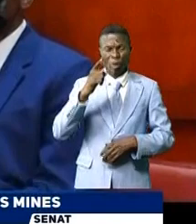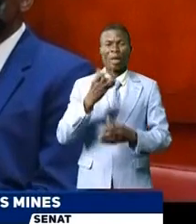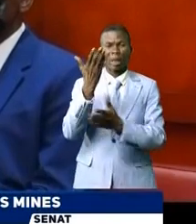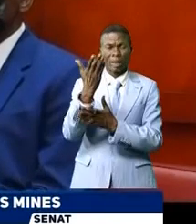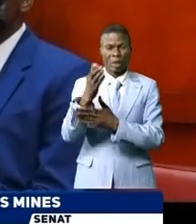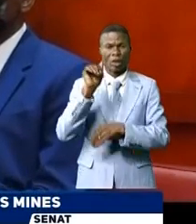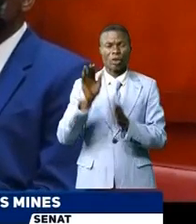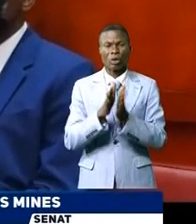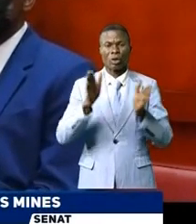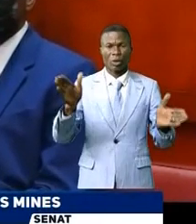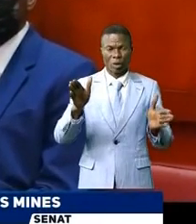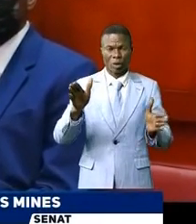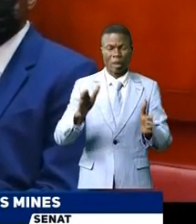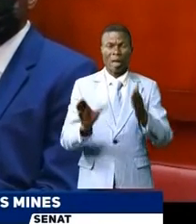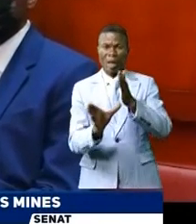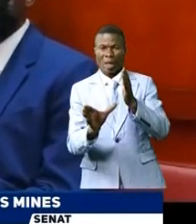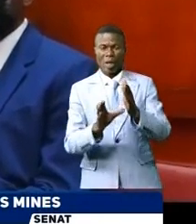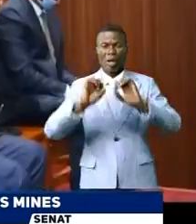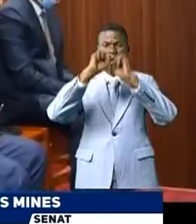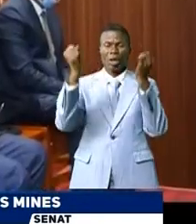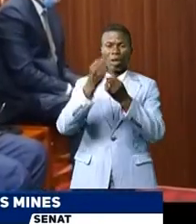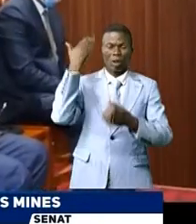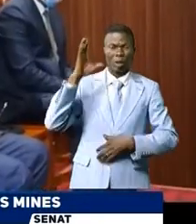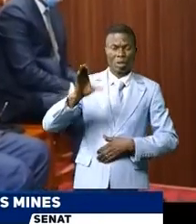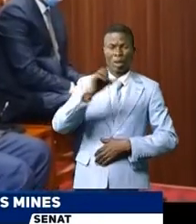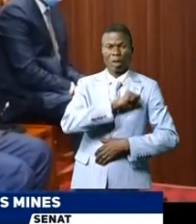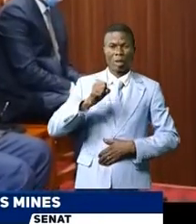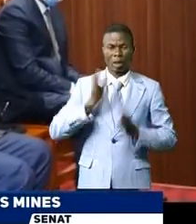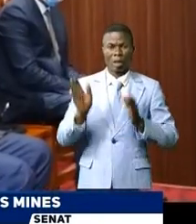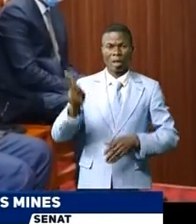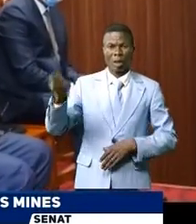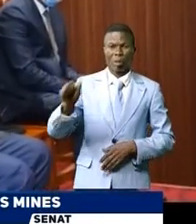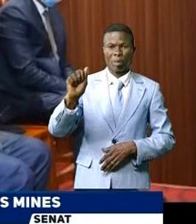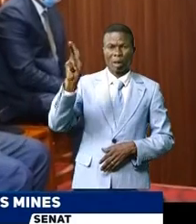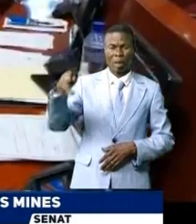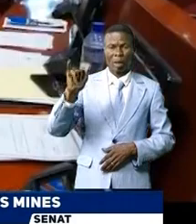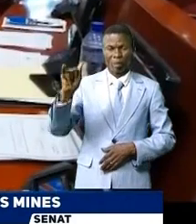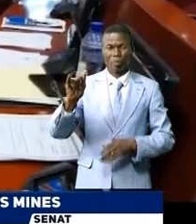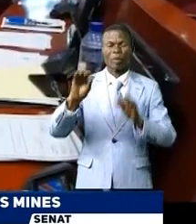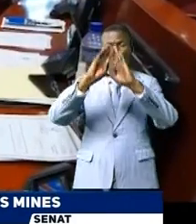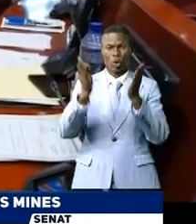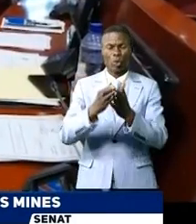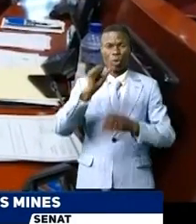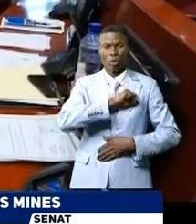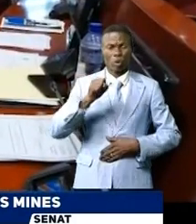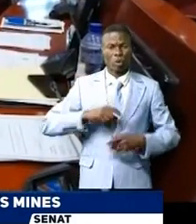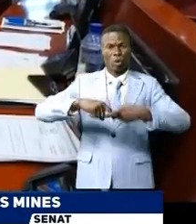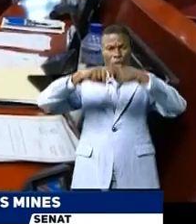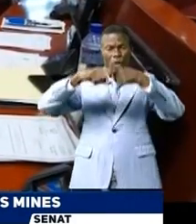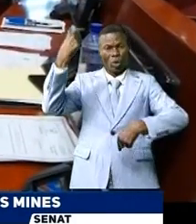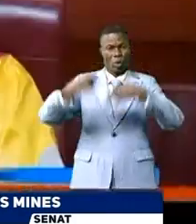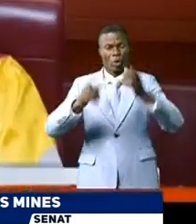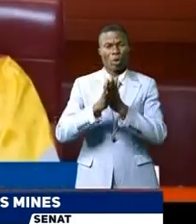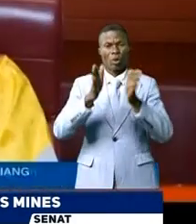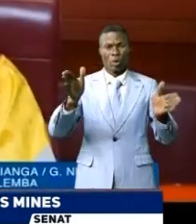du directeur général intérimaire de la Régie des Eaux par le sénateur Papi Bazego, la plénière a décidé de suspendre le débat